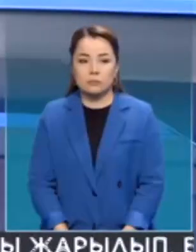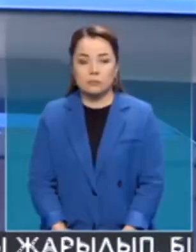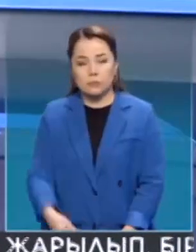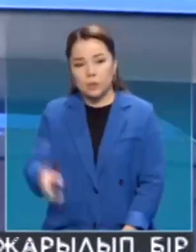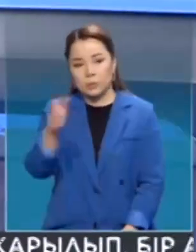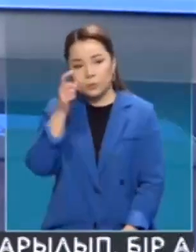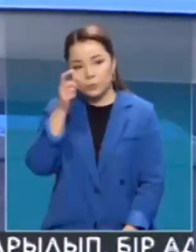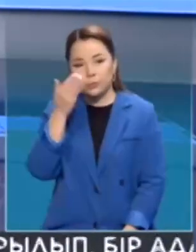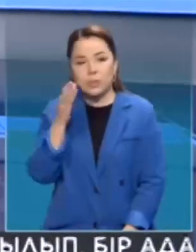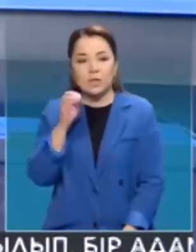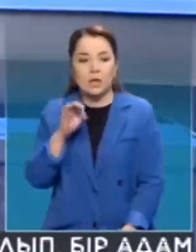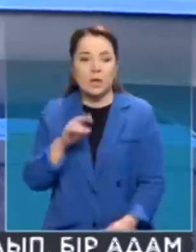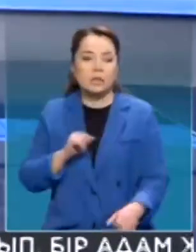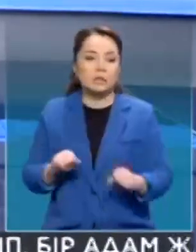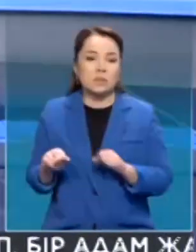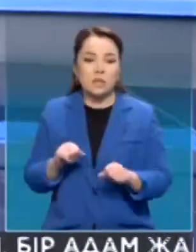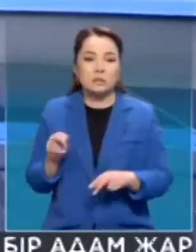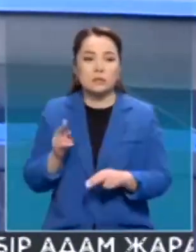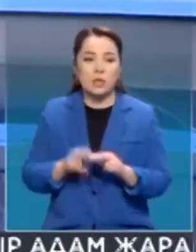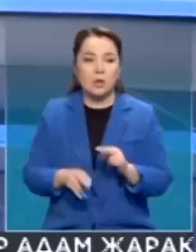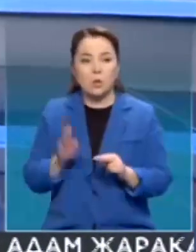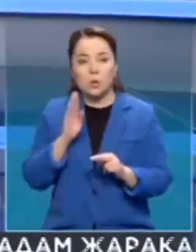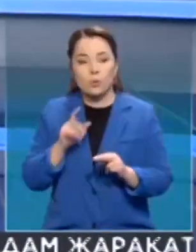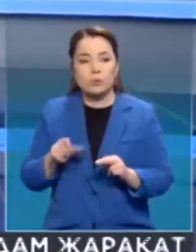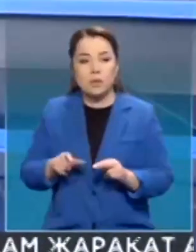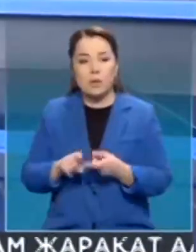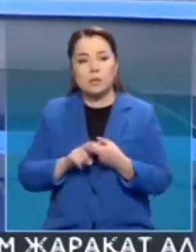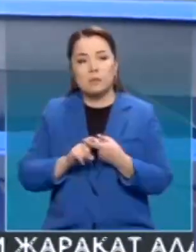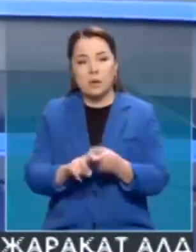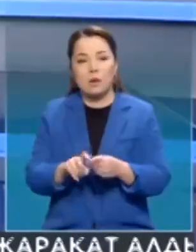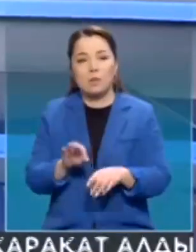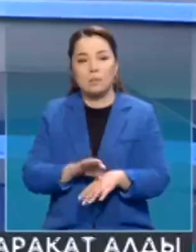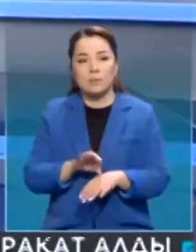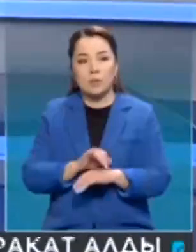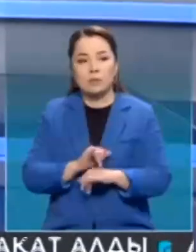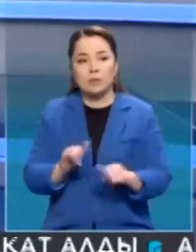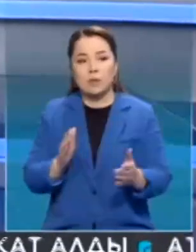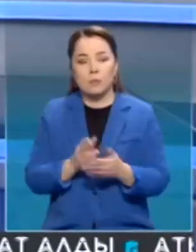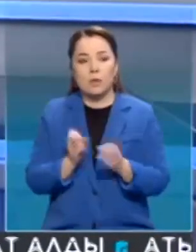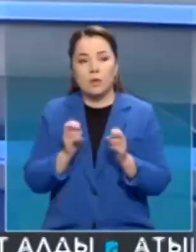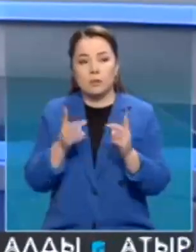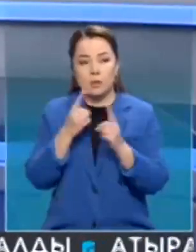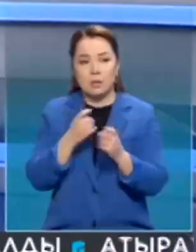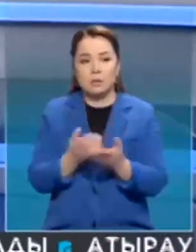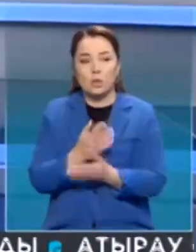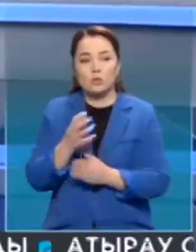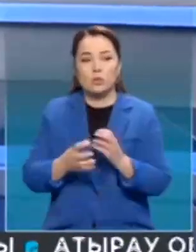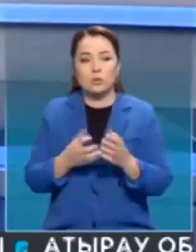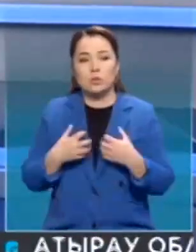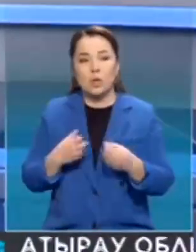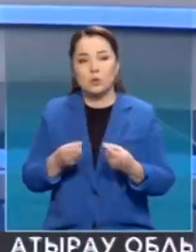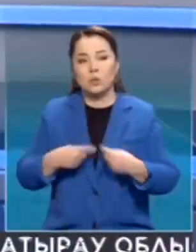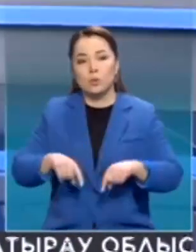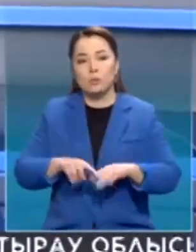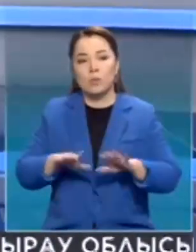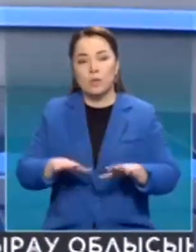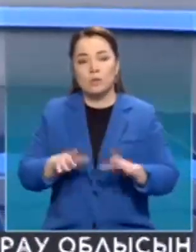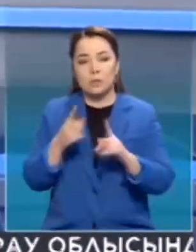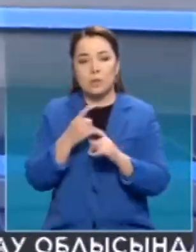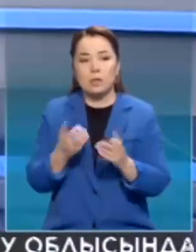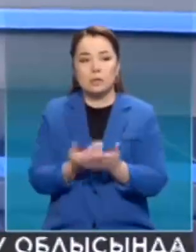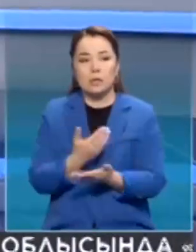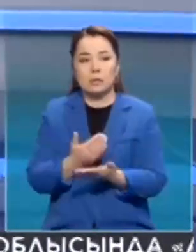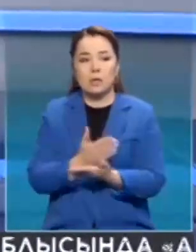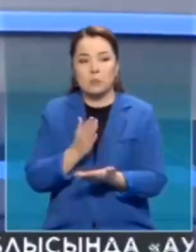Түркия мен Сирияда алапат зілзаладан кейін су арқылы тарайтын аурулар белең алу қаупі бар. Дүниежүзілік денсаулық сақтау ұйымы осылай деп